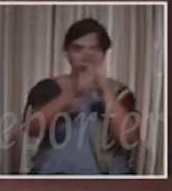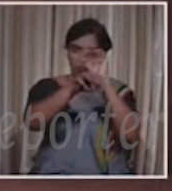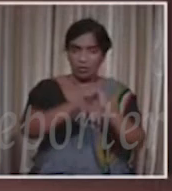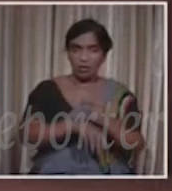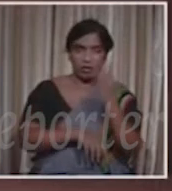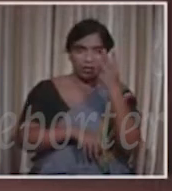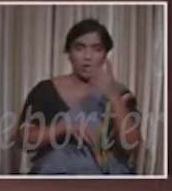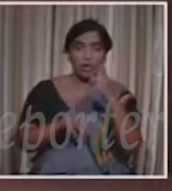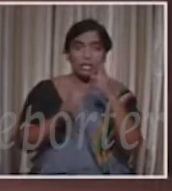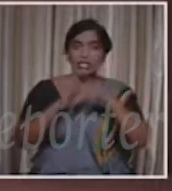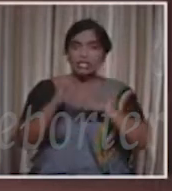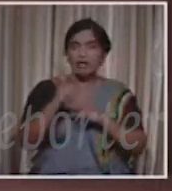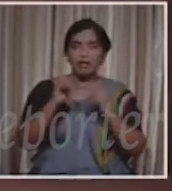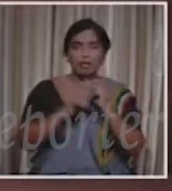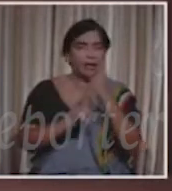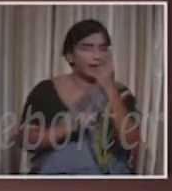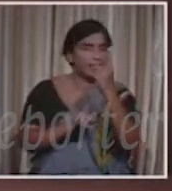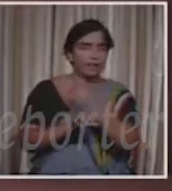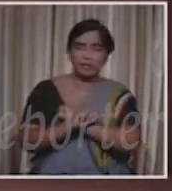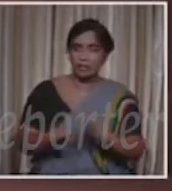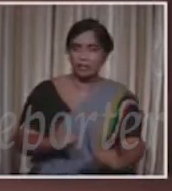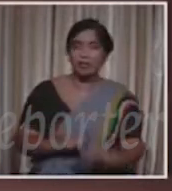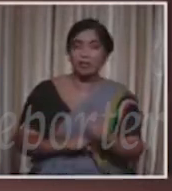සමාජිකයෙක් අපේ නැහැ හැබැයි ගරු නියෝජක කතානායකතුමනි අපි දන්නවා